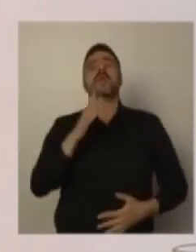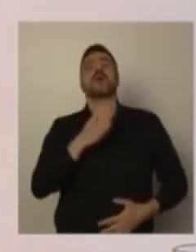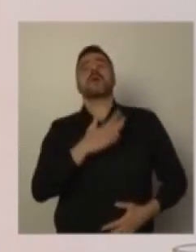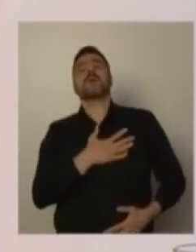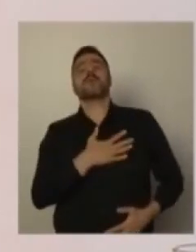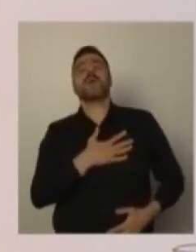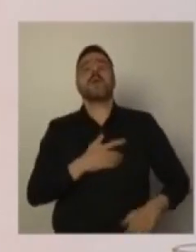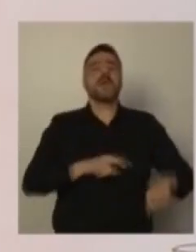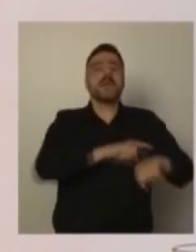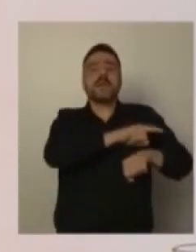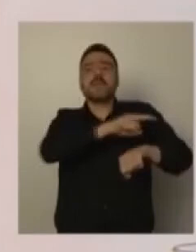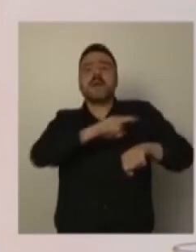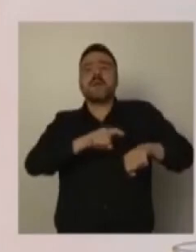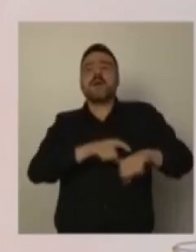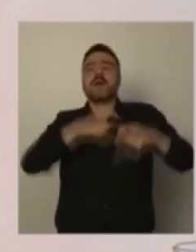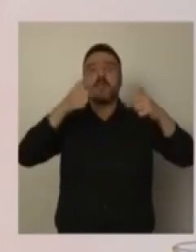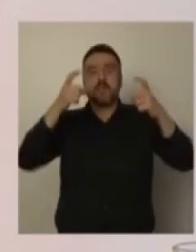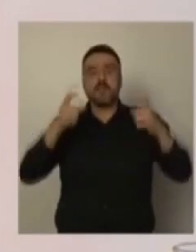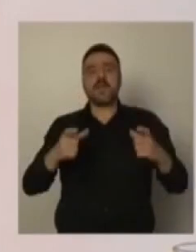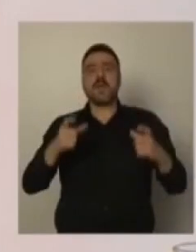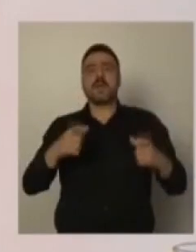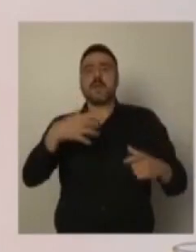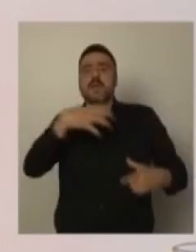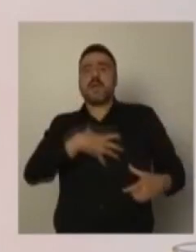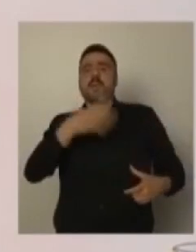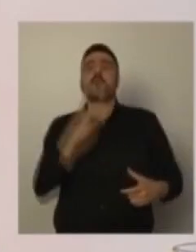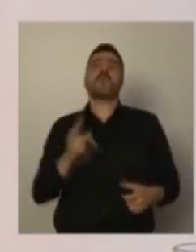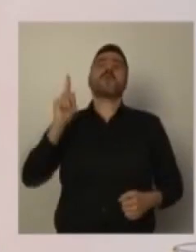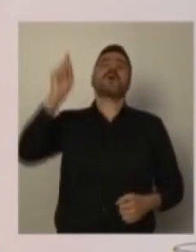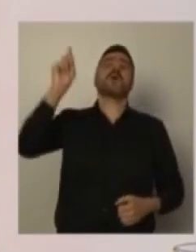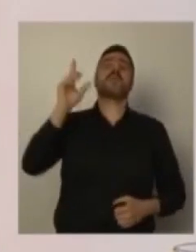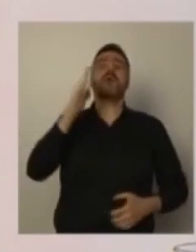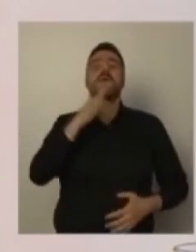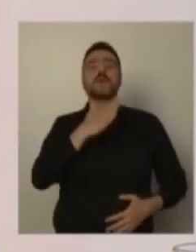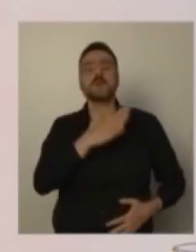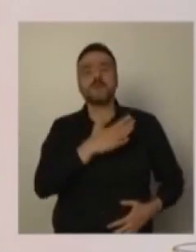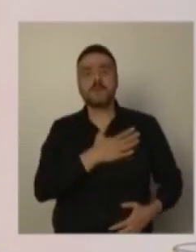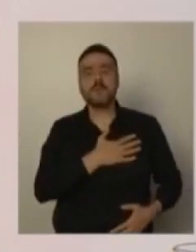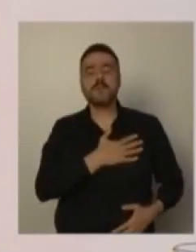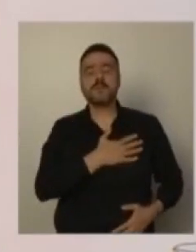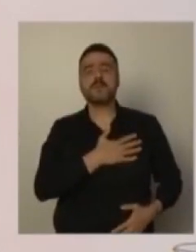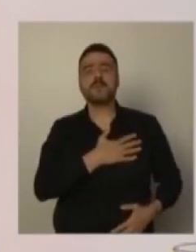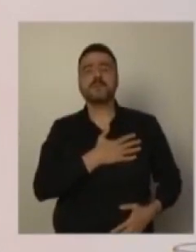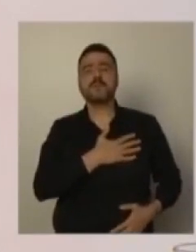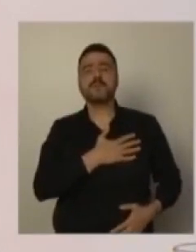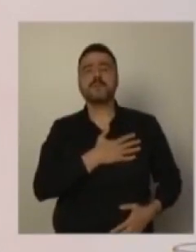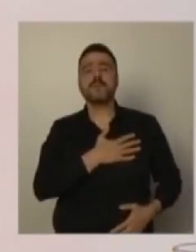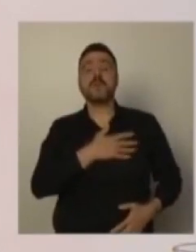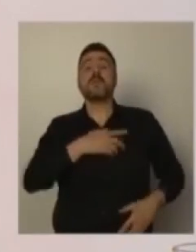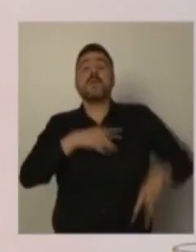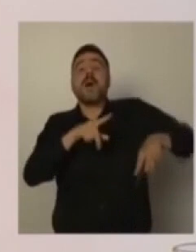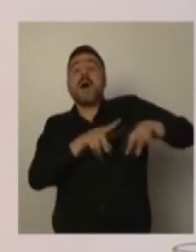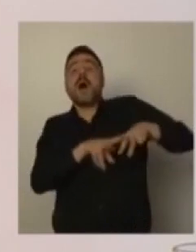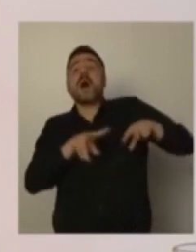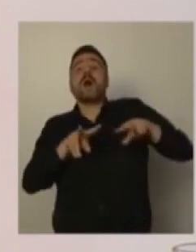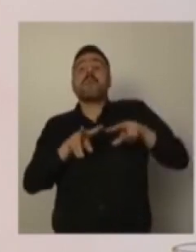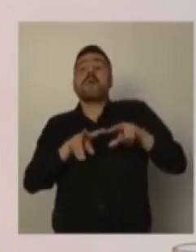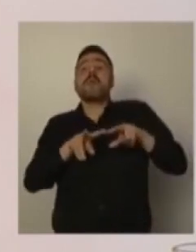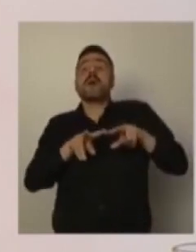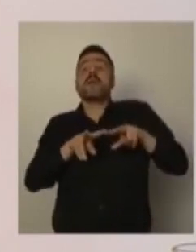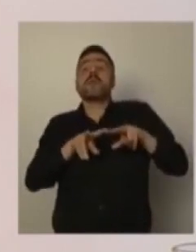Ey zamanın ve mekanın yegane sahibi olan Rabbimiz, Amener Resulü de